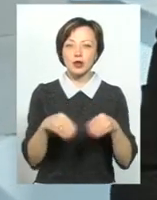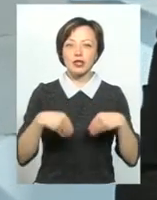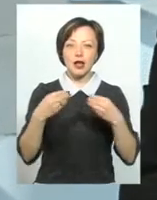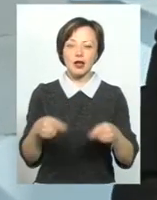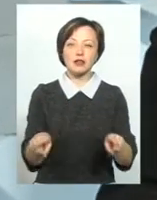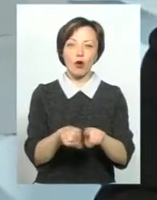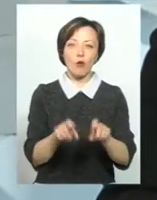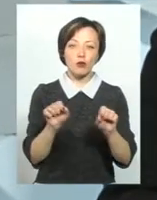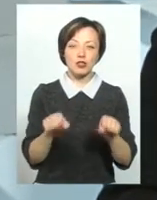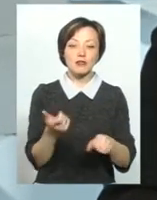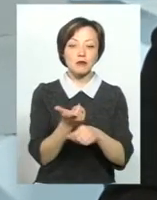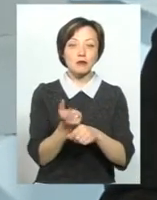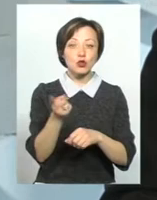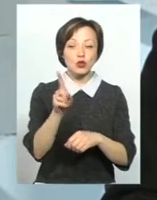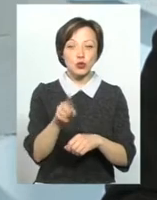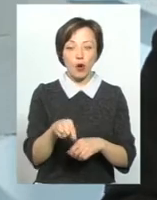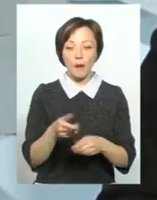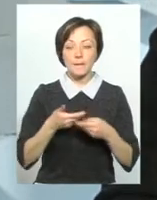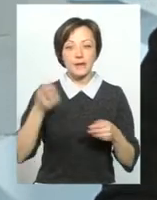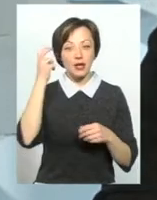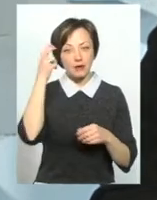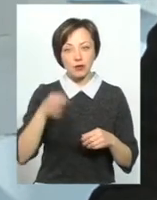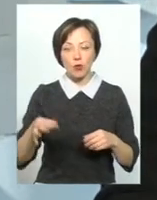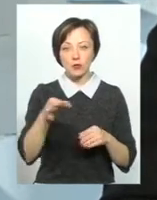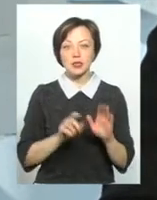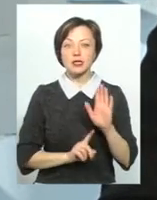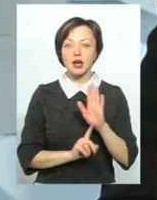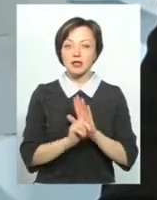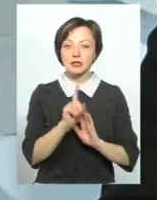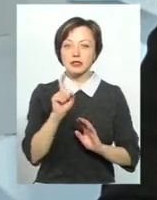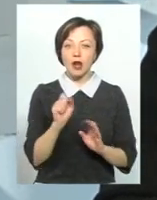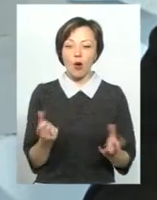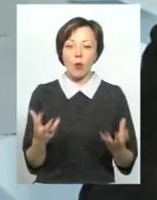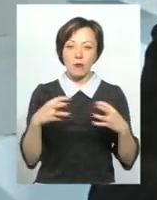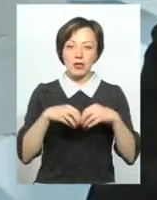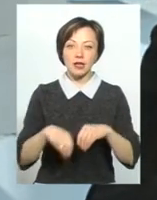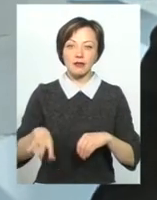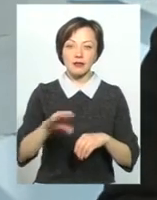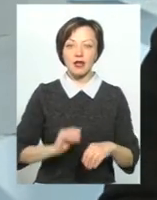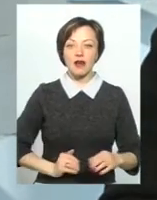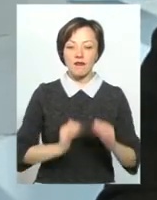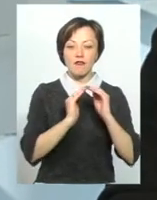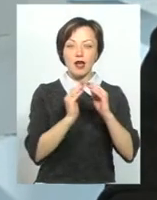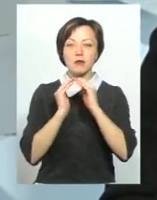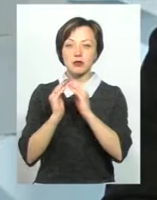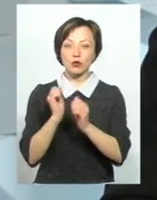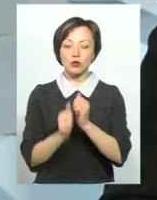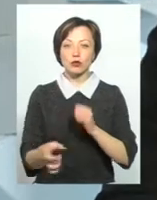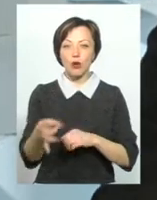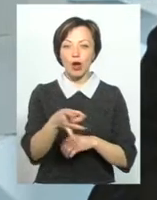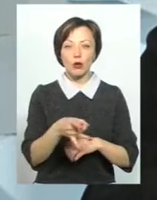таку можливість. Більше того, ми в Київській області взялися за об'єднання всіх фермерських кожного